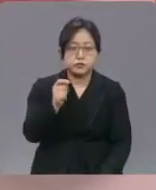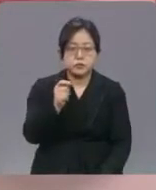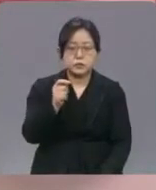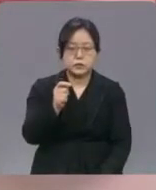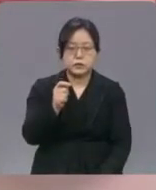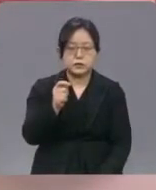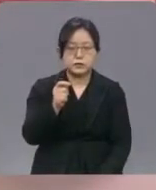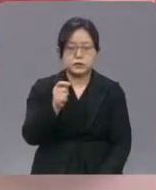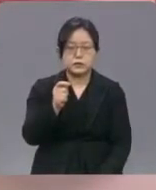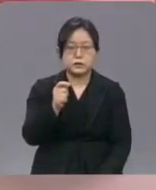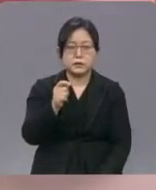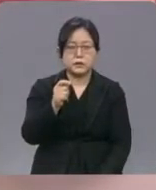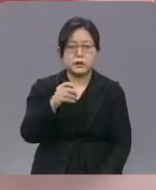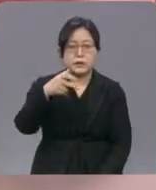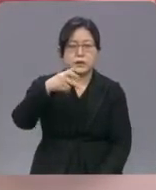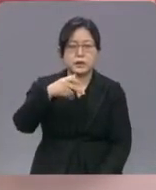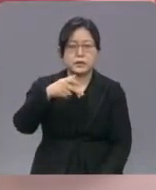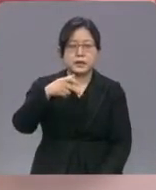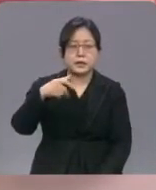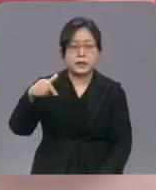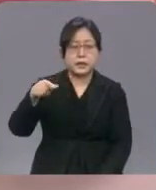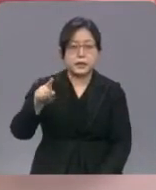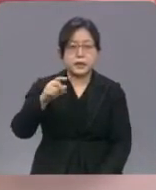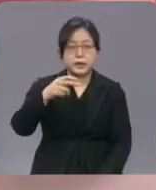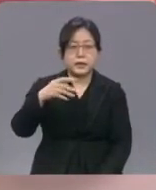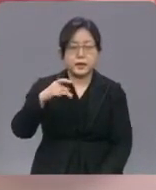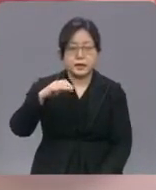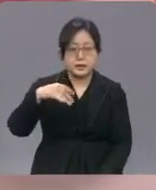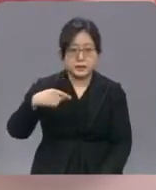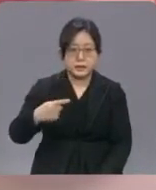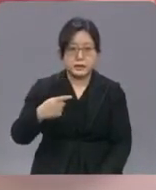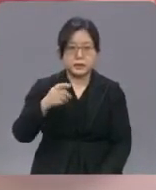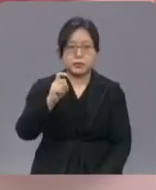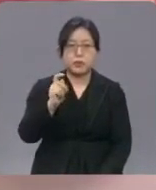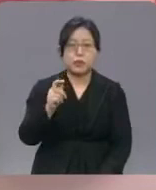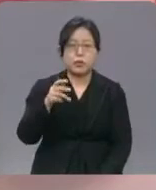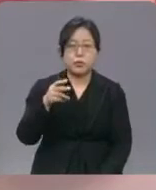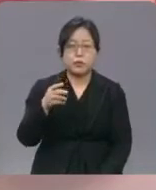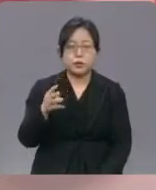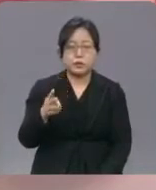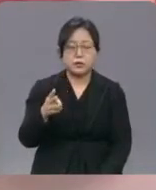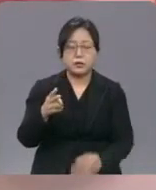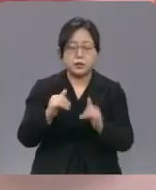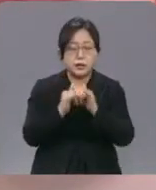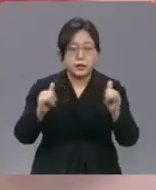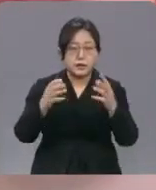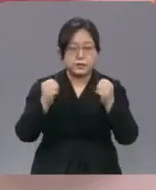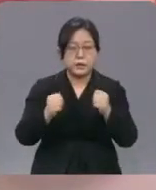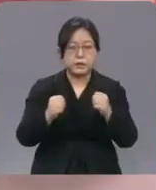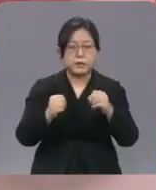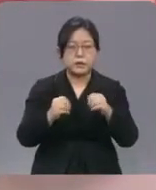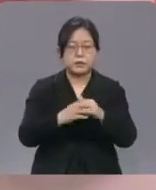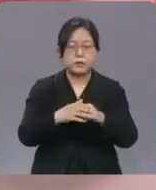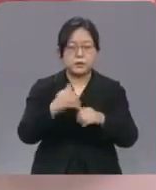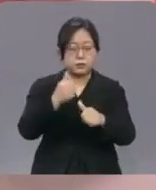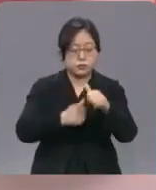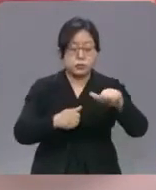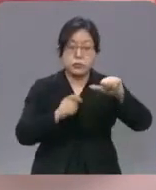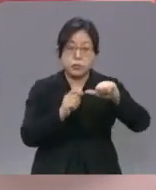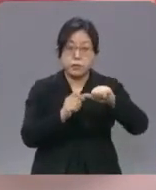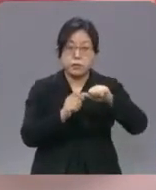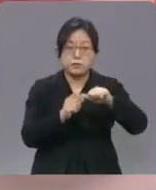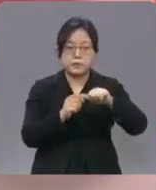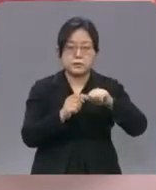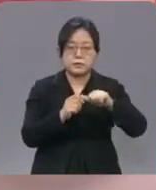우크라이나에는 이른바 가레이스키로 불리는 고려인들도 많이 살고 있는데요. 고려인 5세인 10대 소년이 두